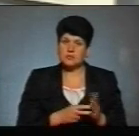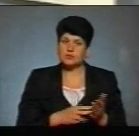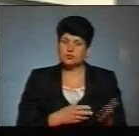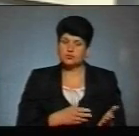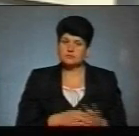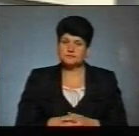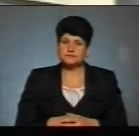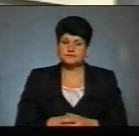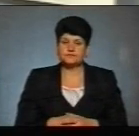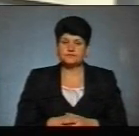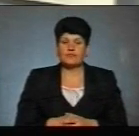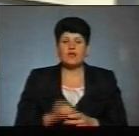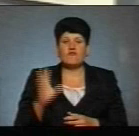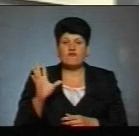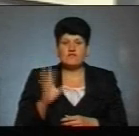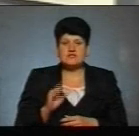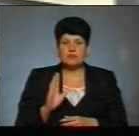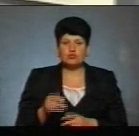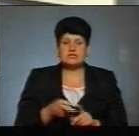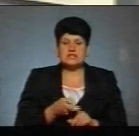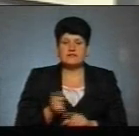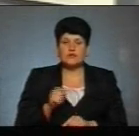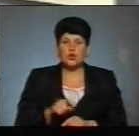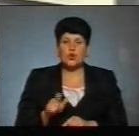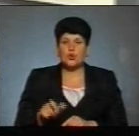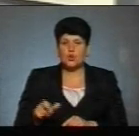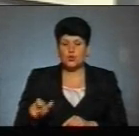звичайно, що все буде залежати від того, як люди